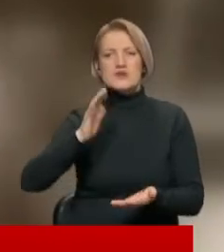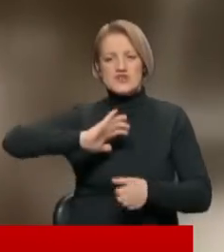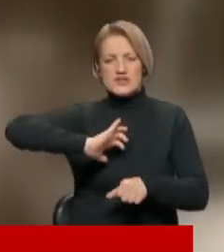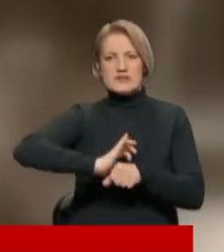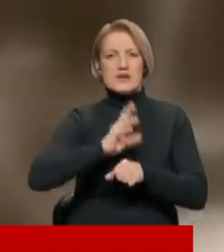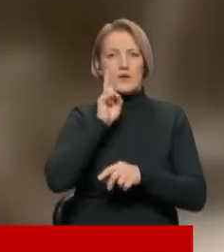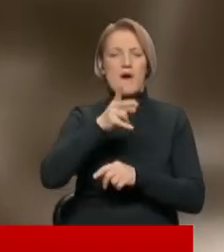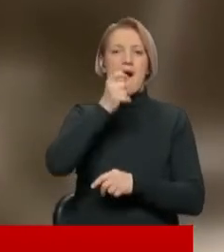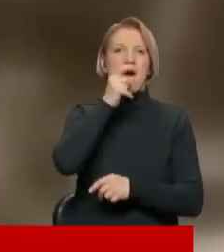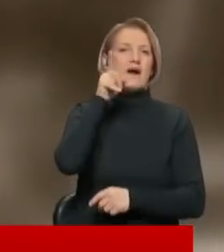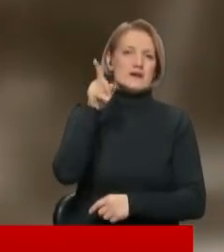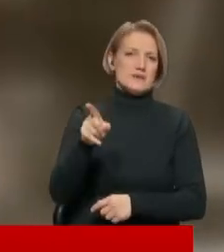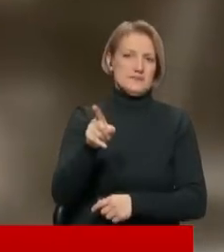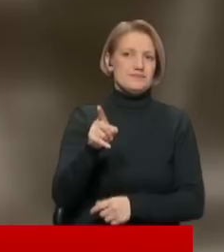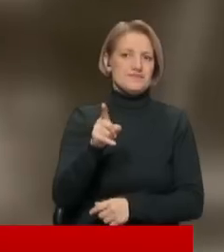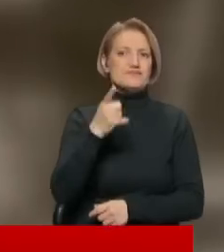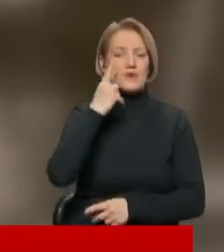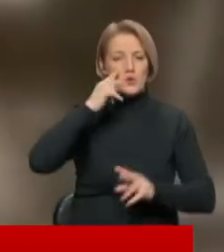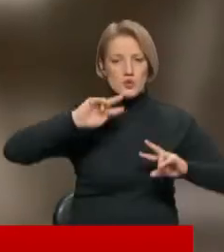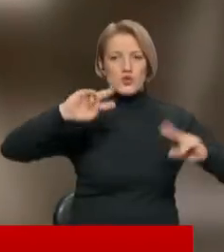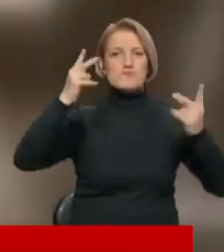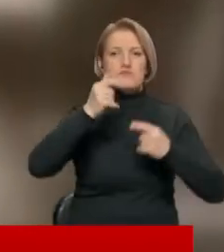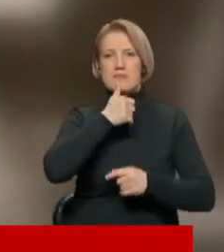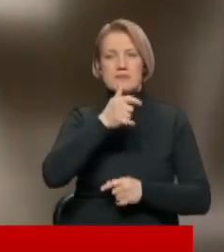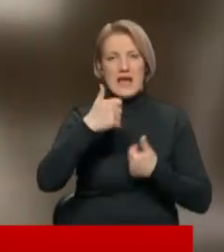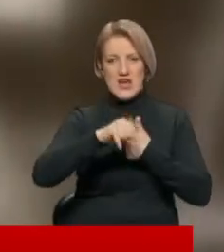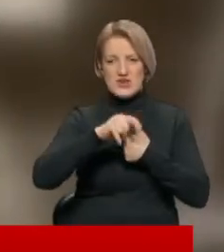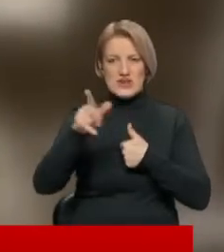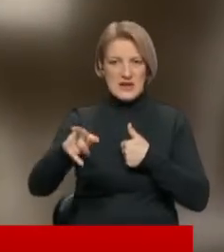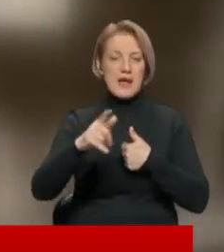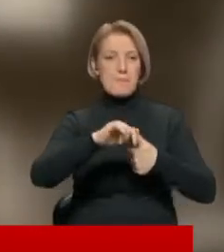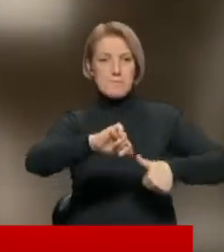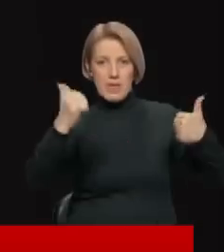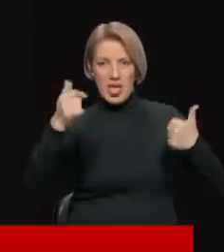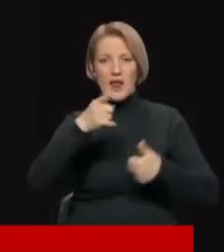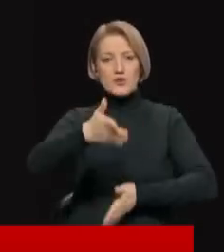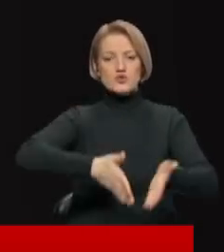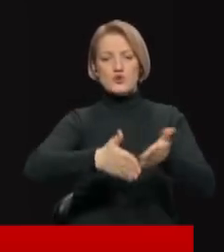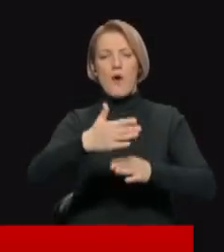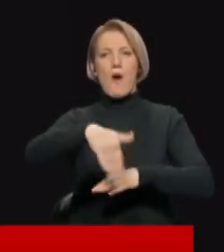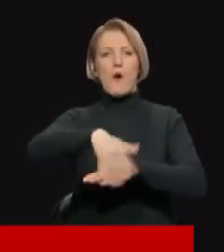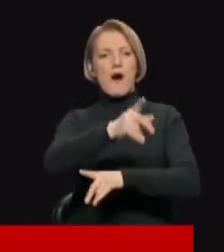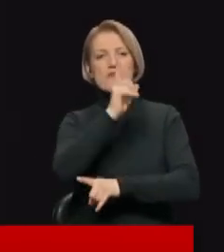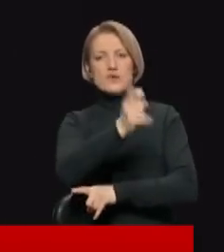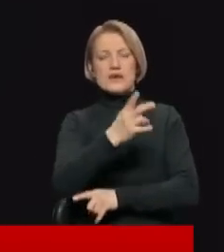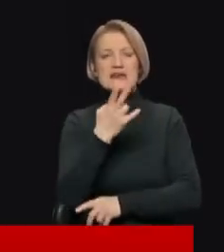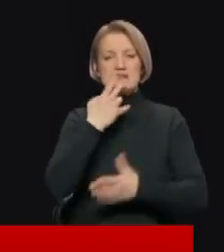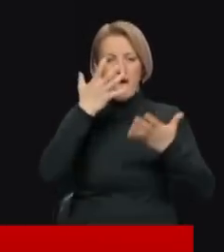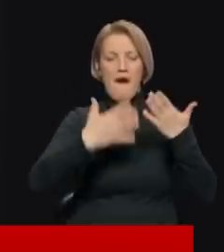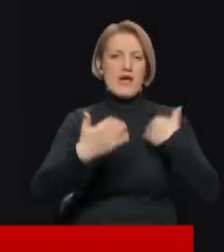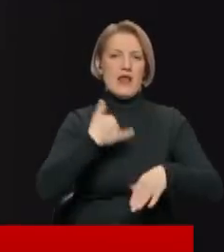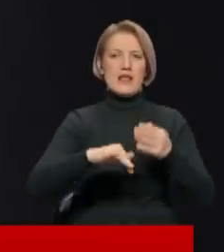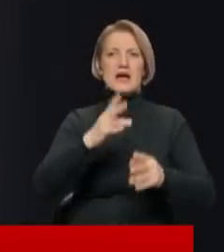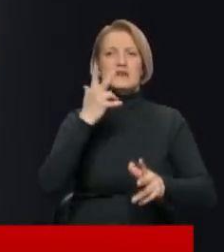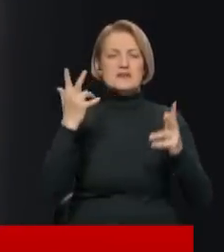görüntüleri Ankara'da çankaya'dan gelmişti gözü dönmüş yani Boşandığı eşi gelince sokak ortasında vurdu kadın ağır yaralandı